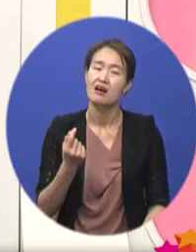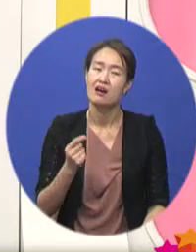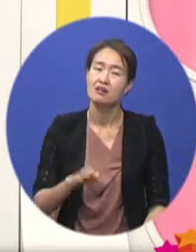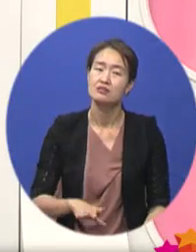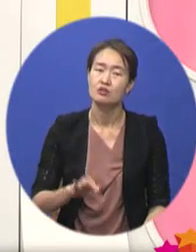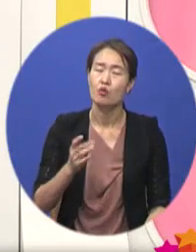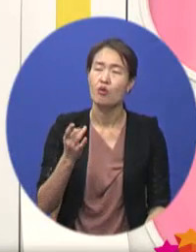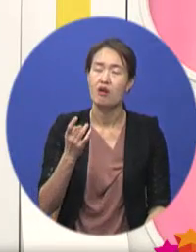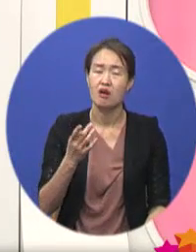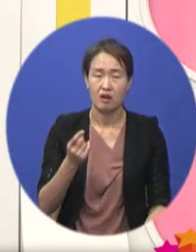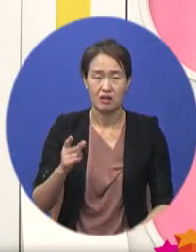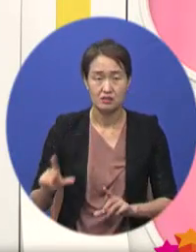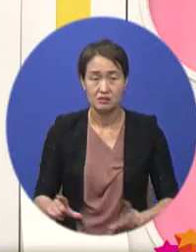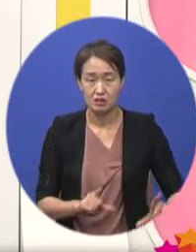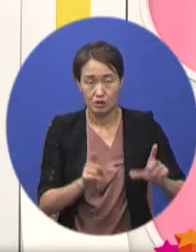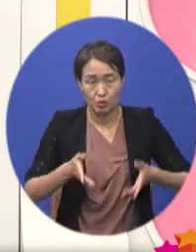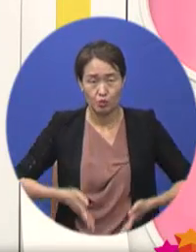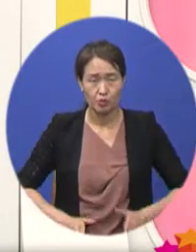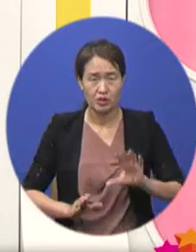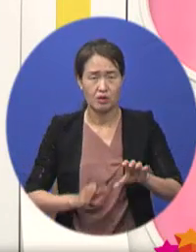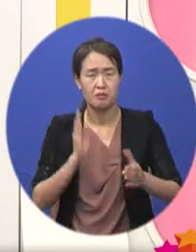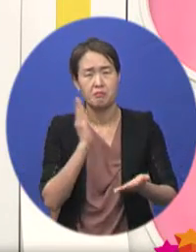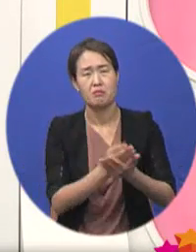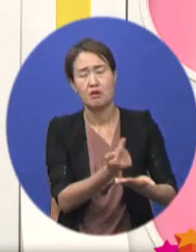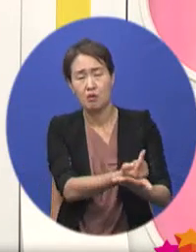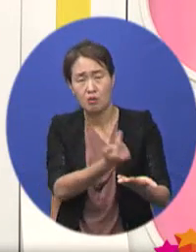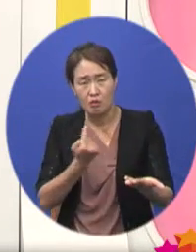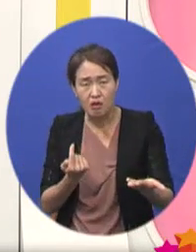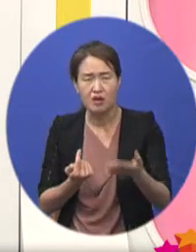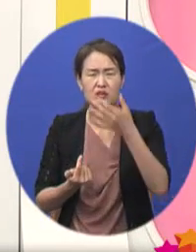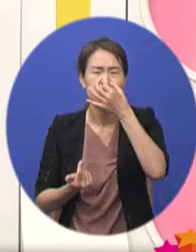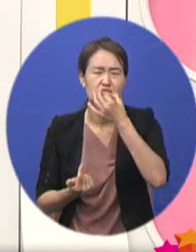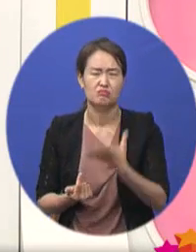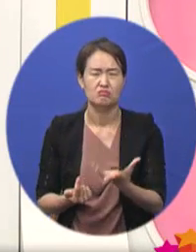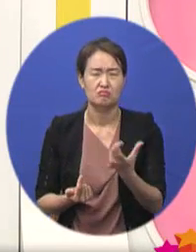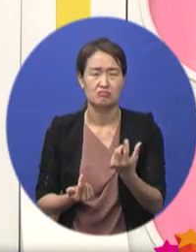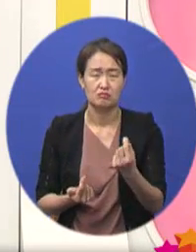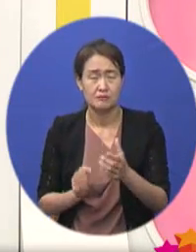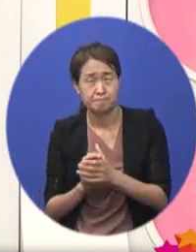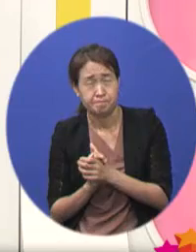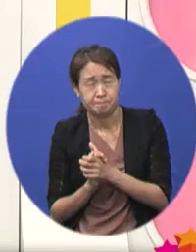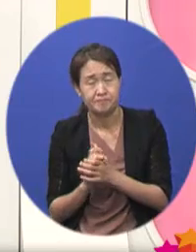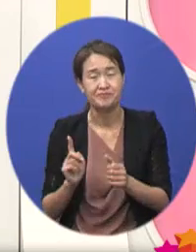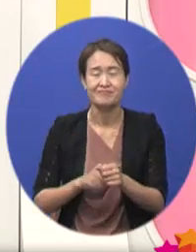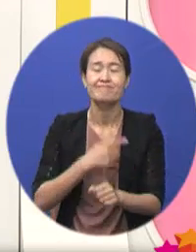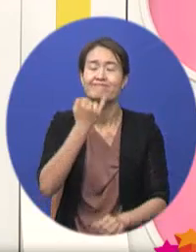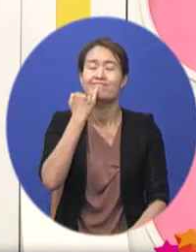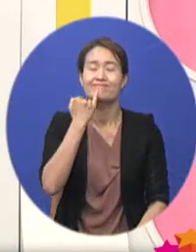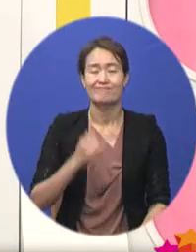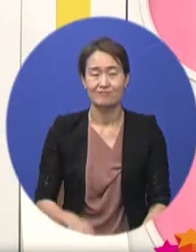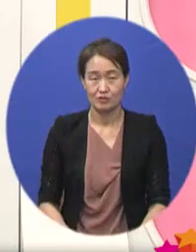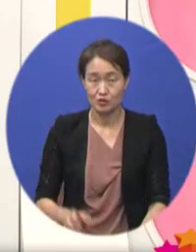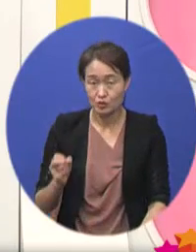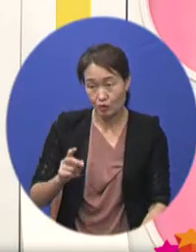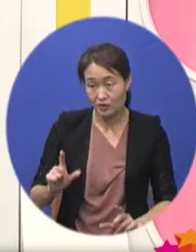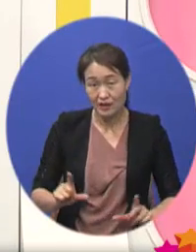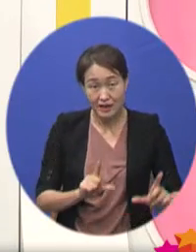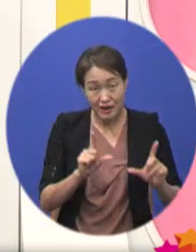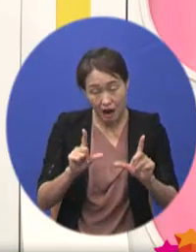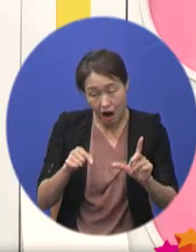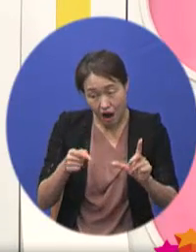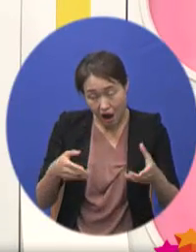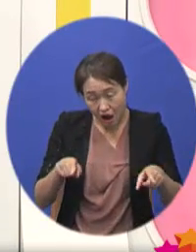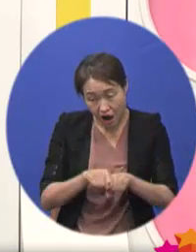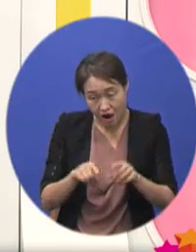그럼 원래 살던 고향에서 이렇게 벗어나면 정부치면 예, 힘든데 예, 힘든데 정부치면 괜찮아요. 예, 그리고 또 예. 무엇보다 사랑하는 가족이